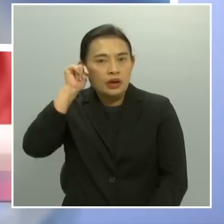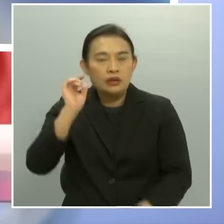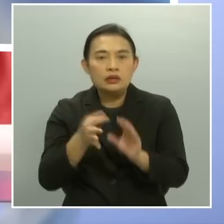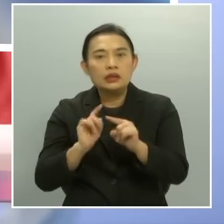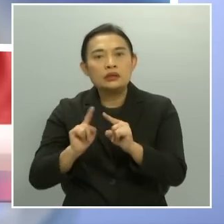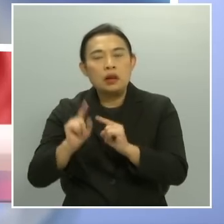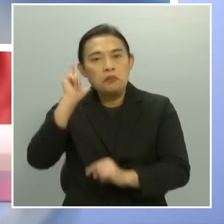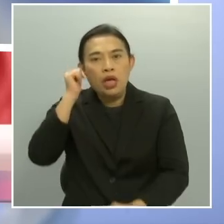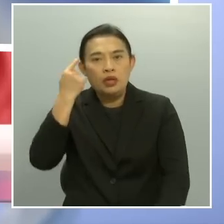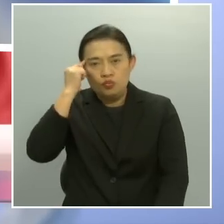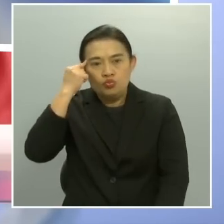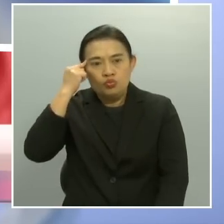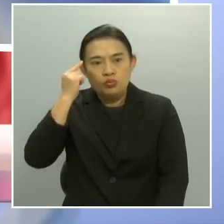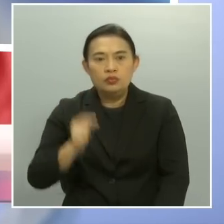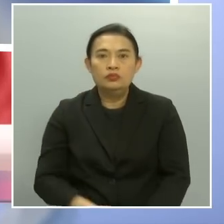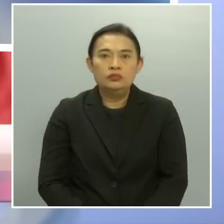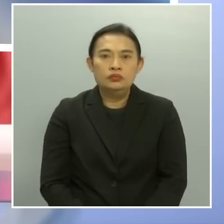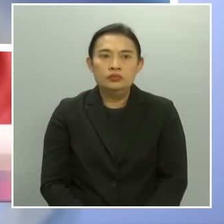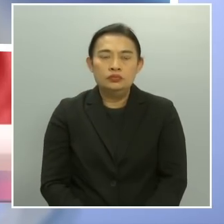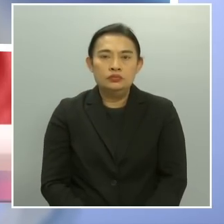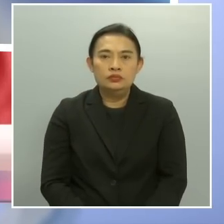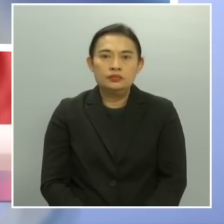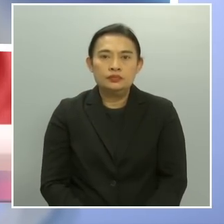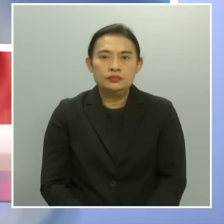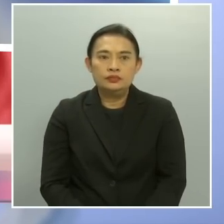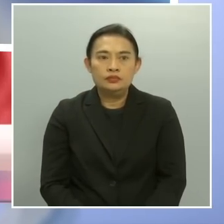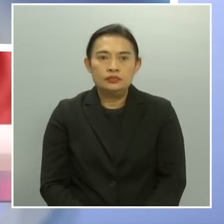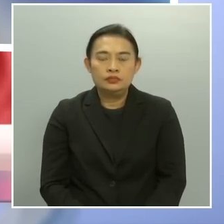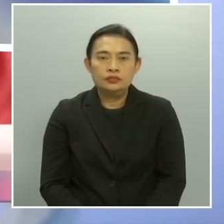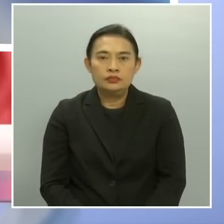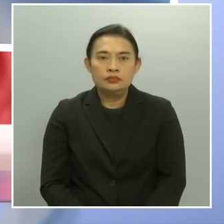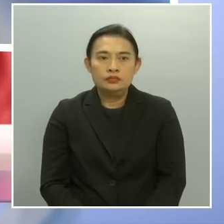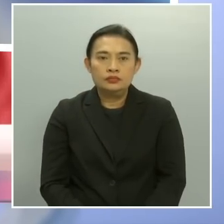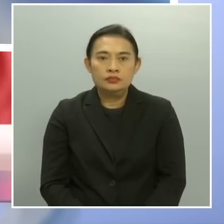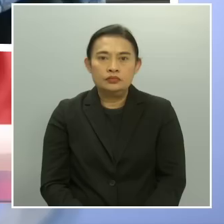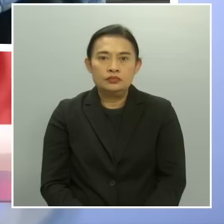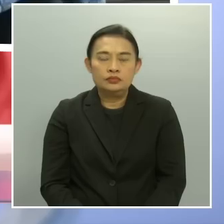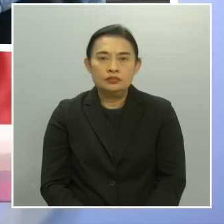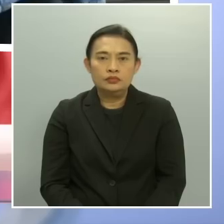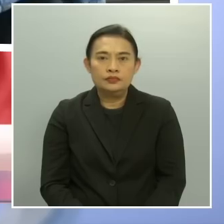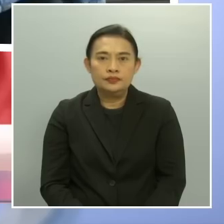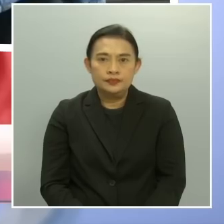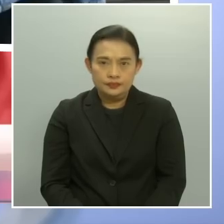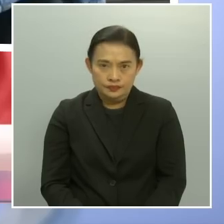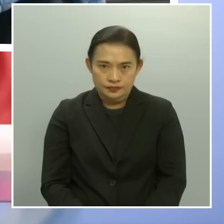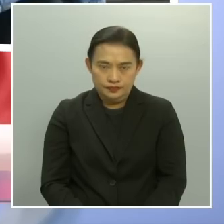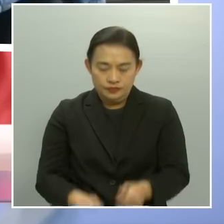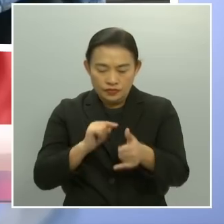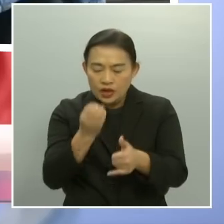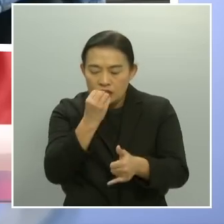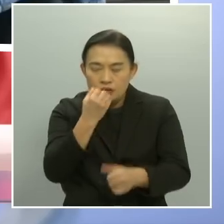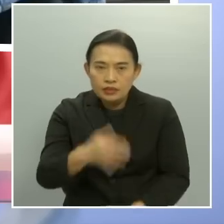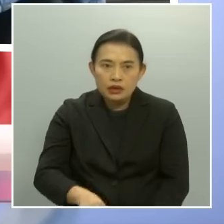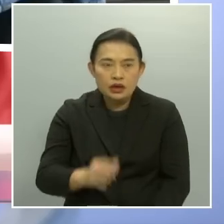ไม่ทราบว่าเป็นยังไงนะคะแต่ว่าตัวที่ทำให้น้องหมายถึงว่ากินไม่ได้นอนไม่หลับอะ